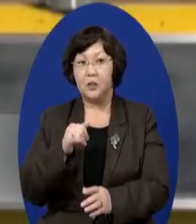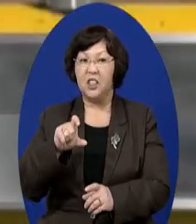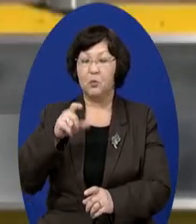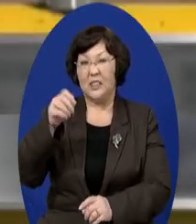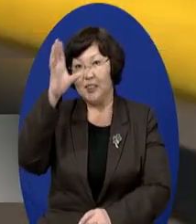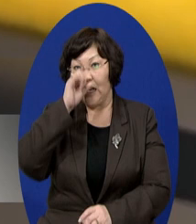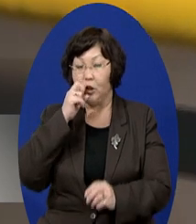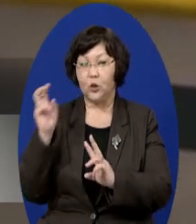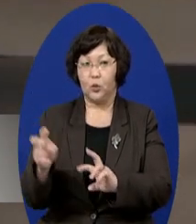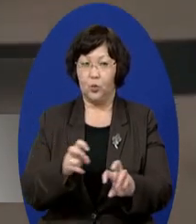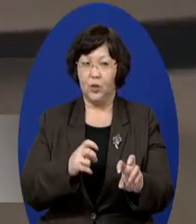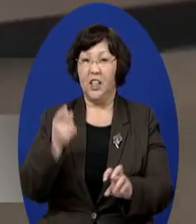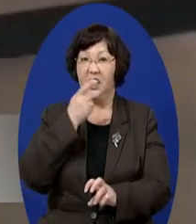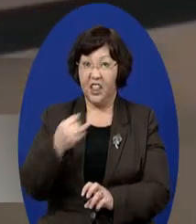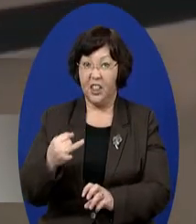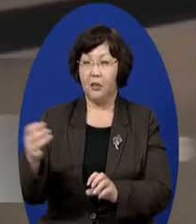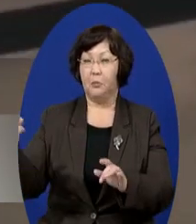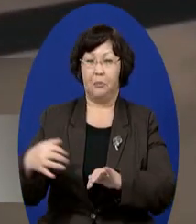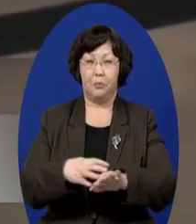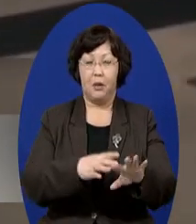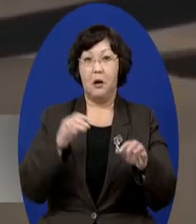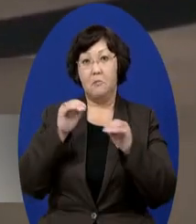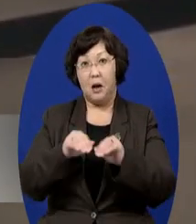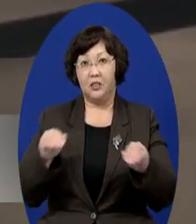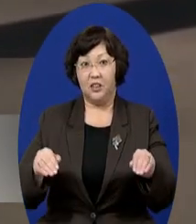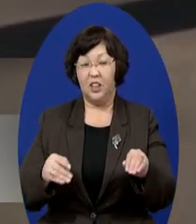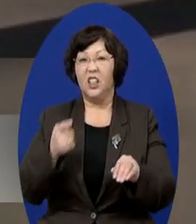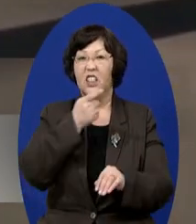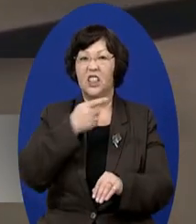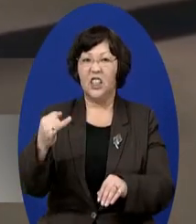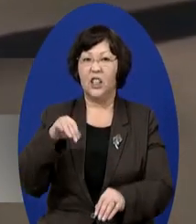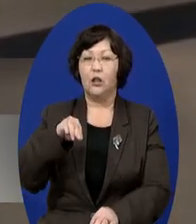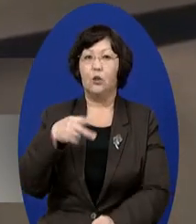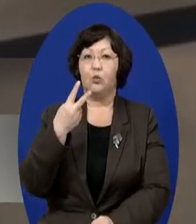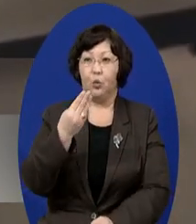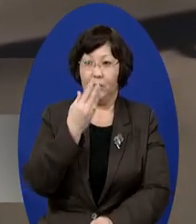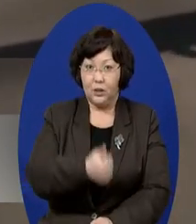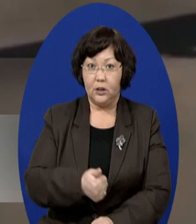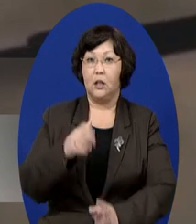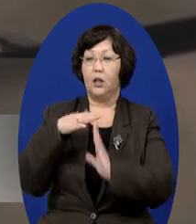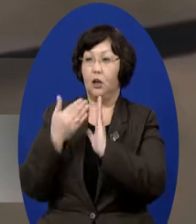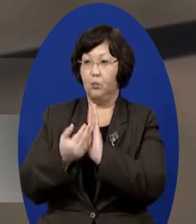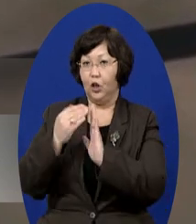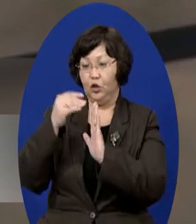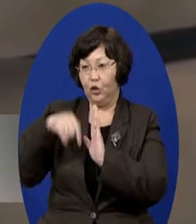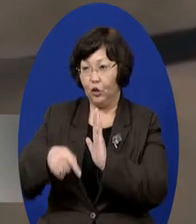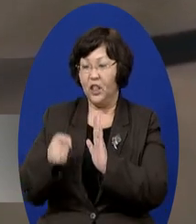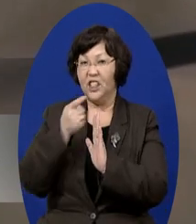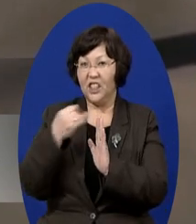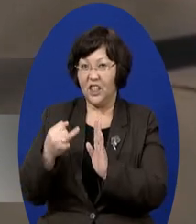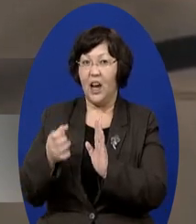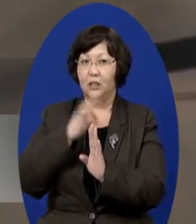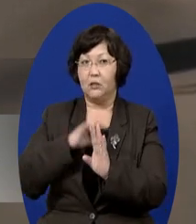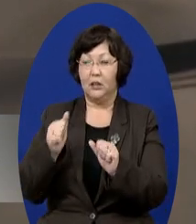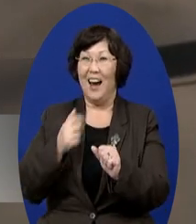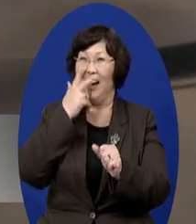их үүсвэртэй болж айл өрхөөс эхлээд автомашин хүртэл хийн түвшний хэрэглээтэй болсон тохиолдолд агаар орчны бохирдол боддоор буурах